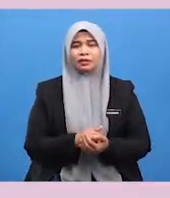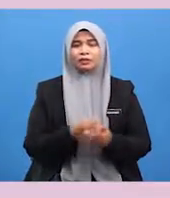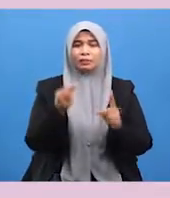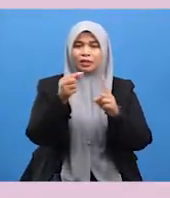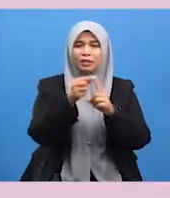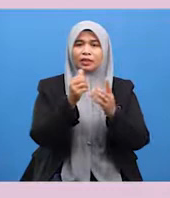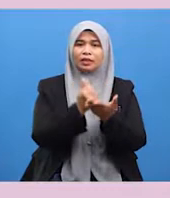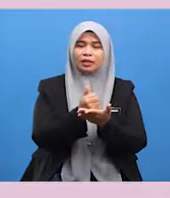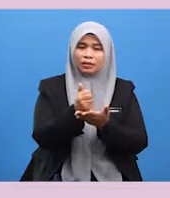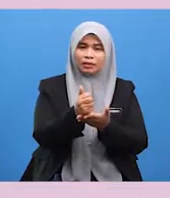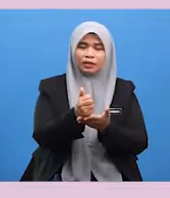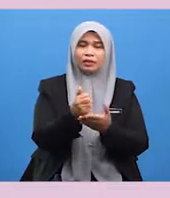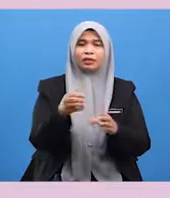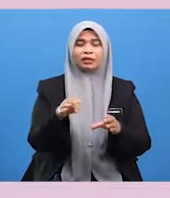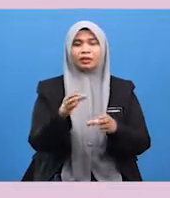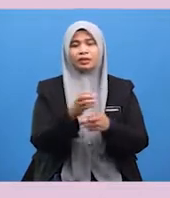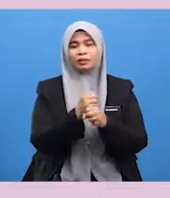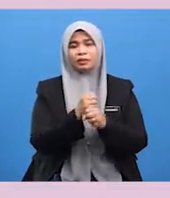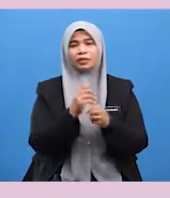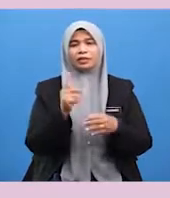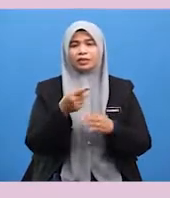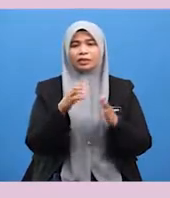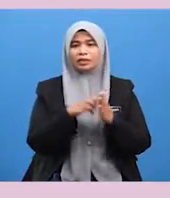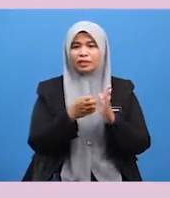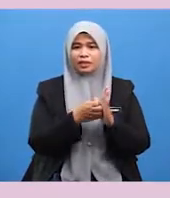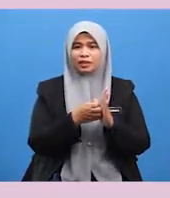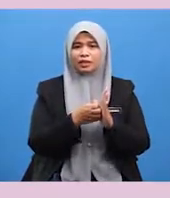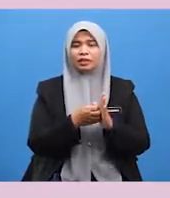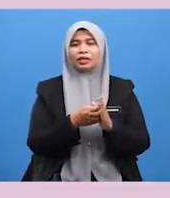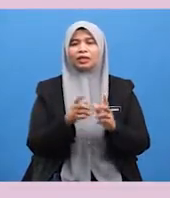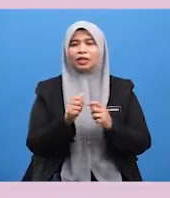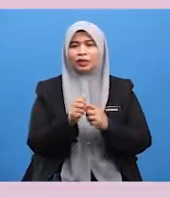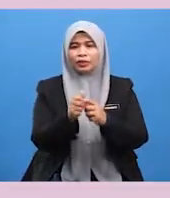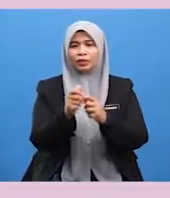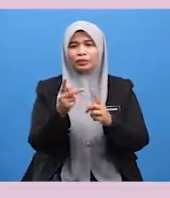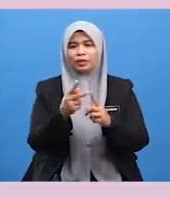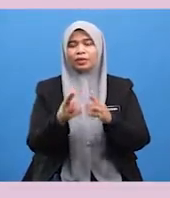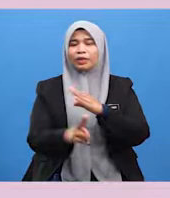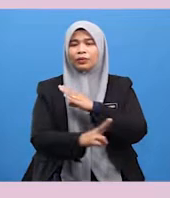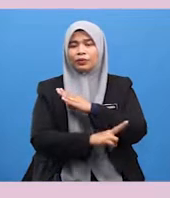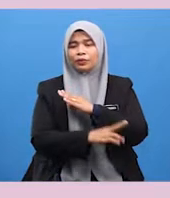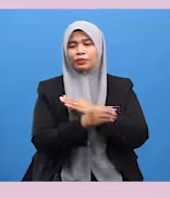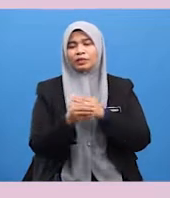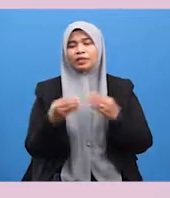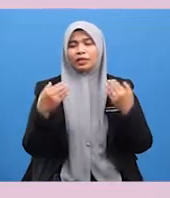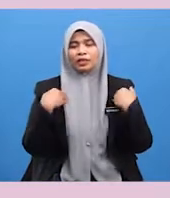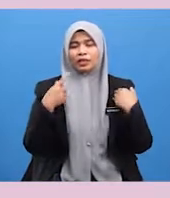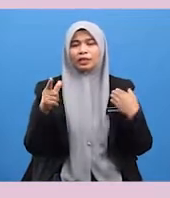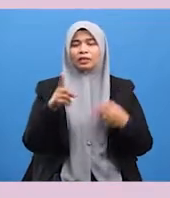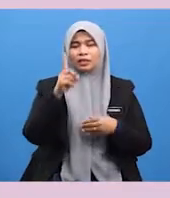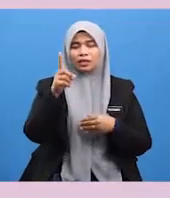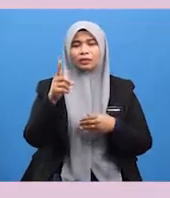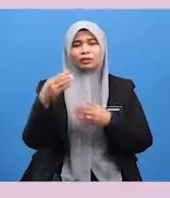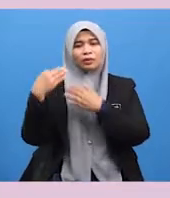Perkataan amanah dapat diertikan sebagai kepatuhan kepada hukum dan merupakan satu